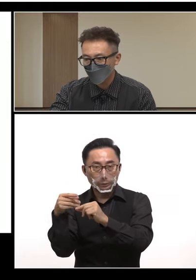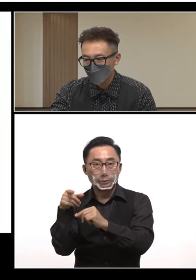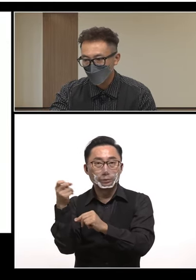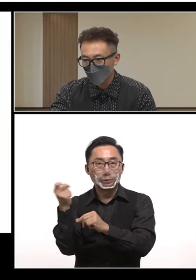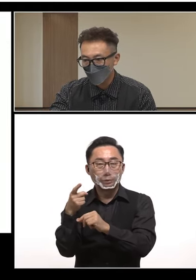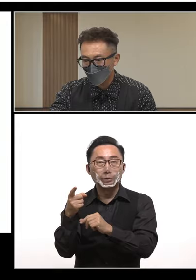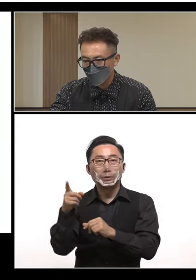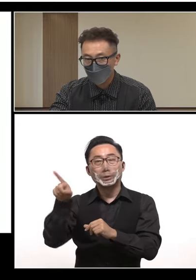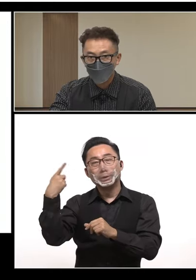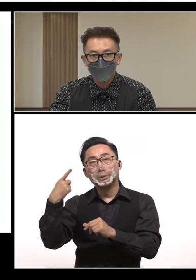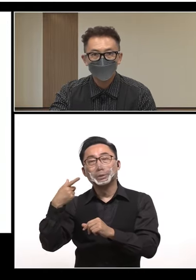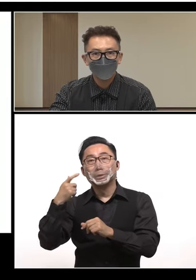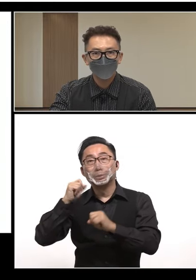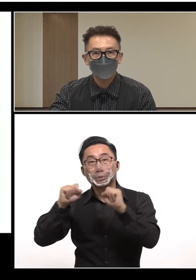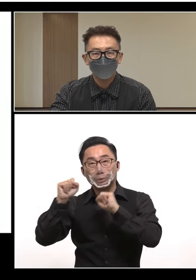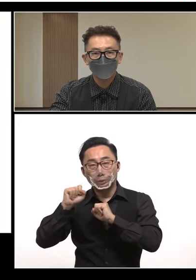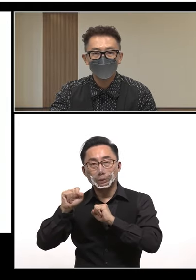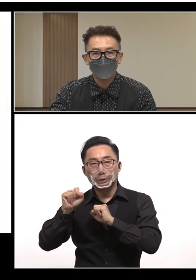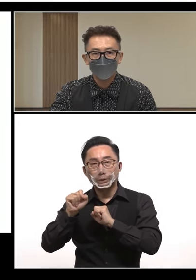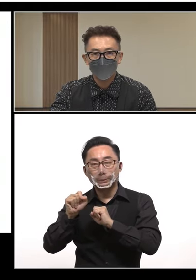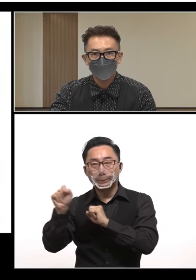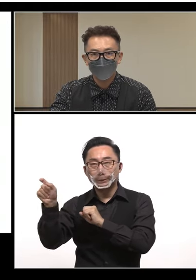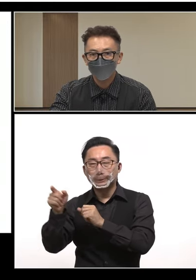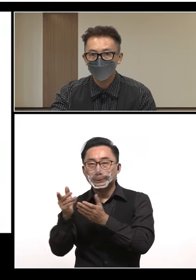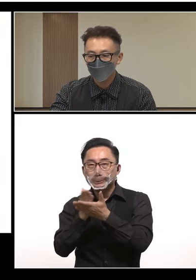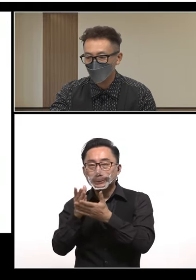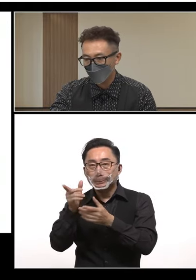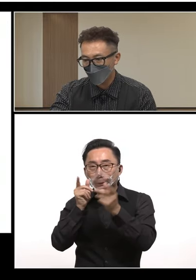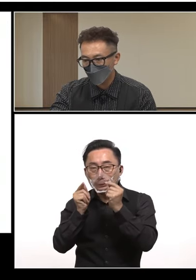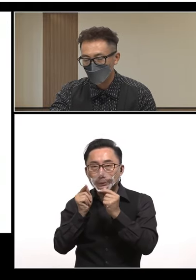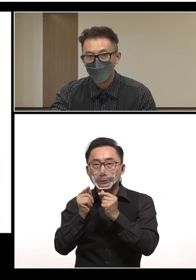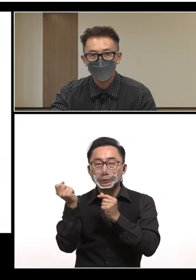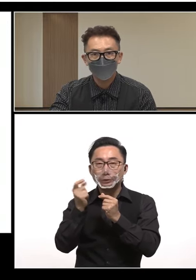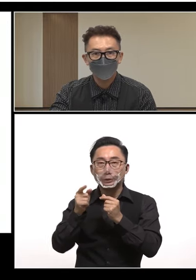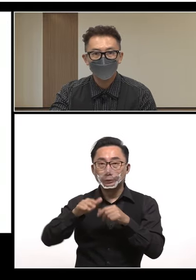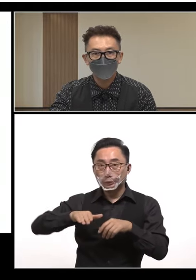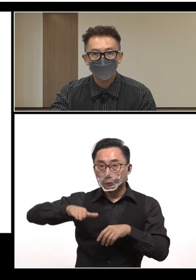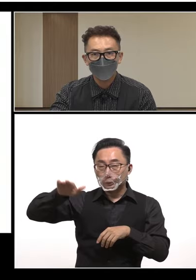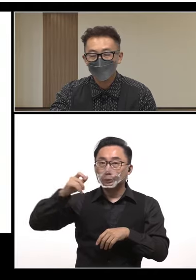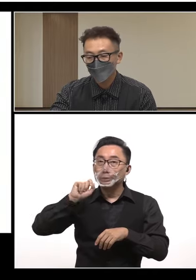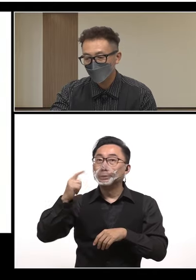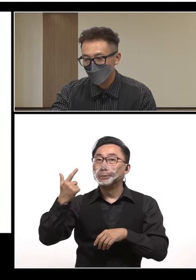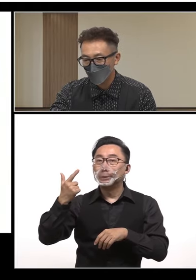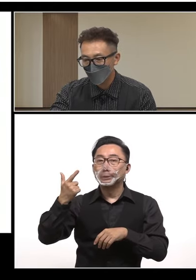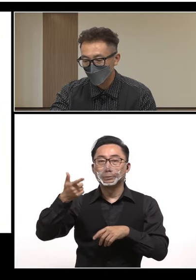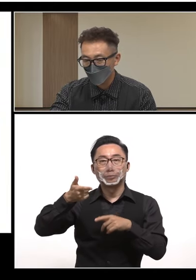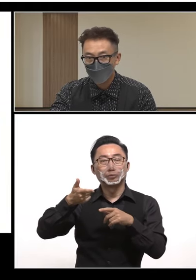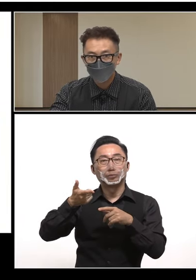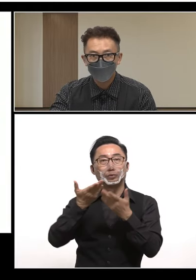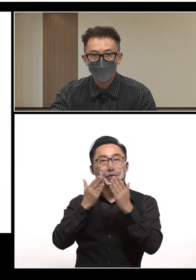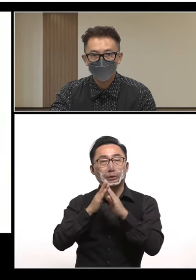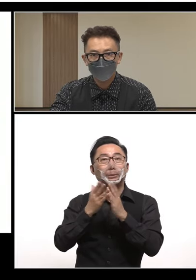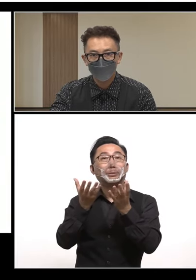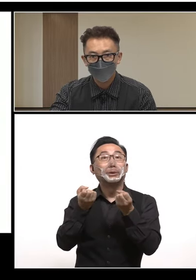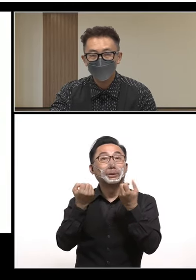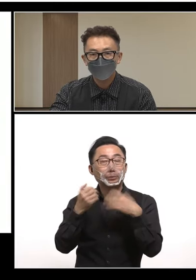嘅活動啦，同埋咧都會為一啲18歲將會離校嘅學生咧做一啲嘅準備，希望咧佢哋可以更